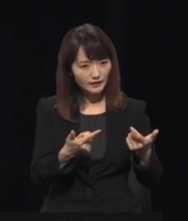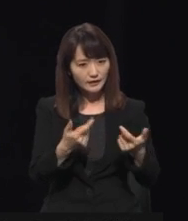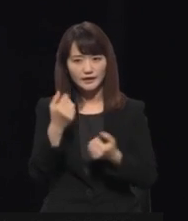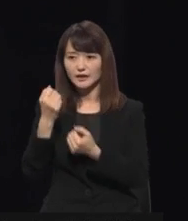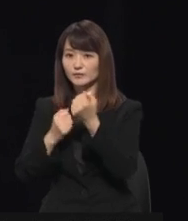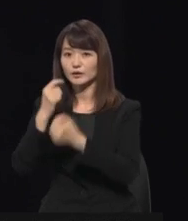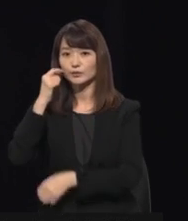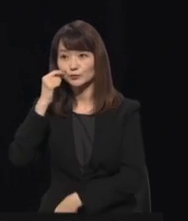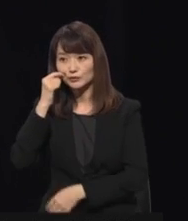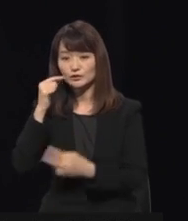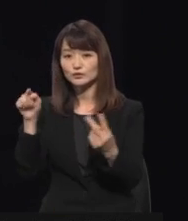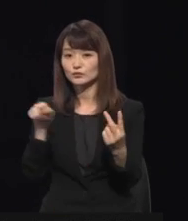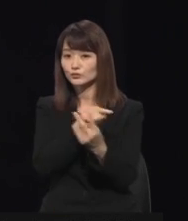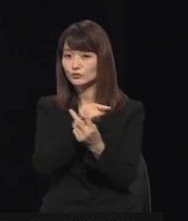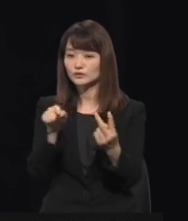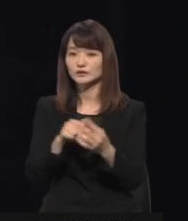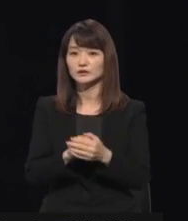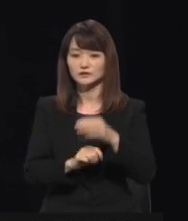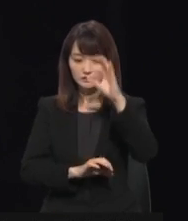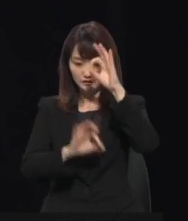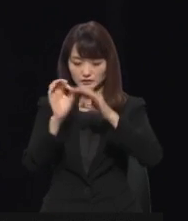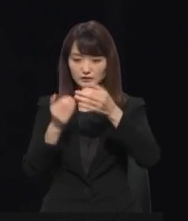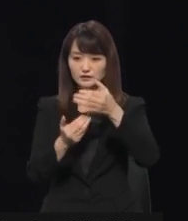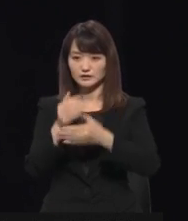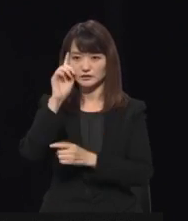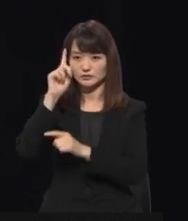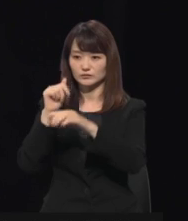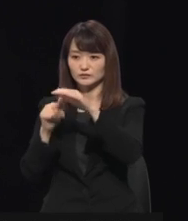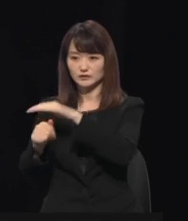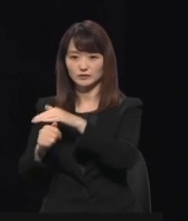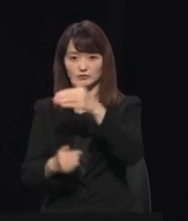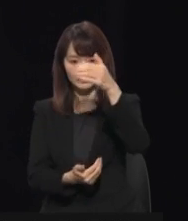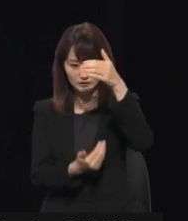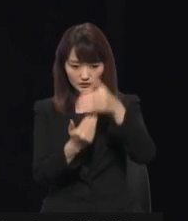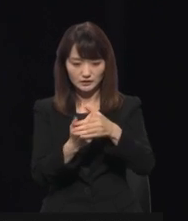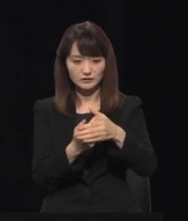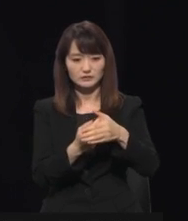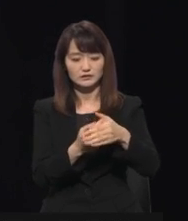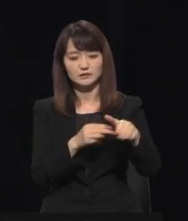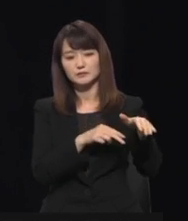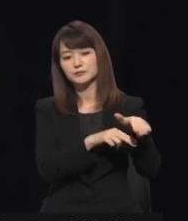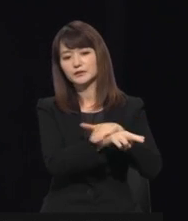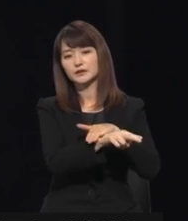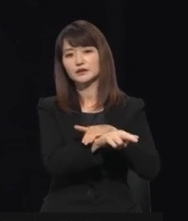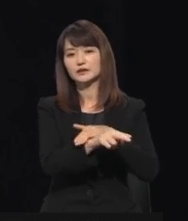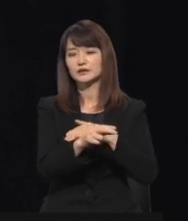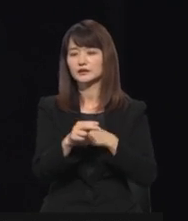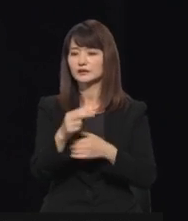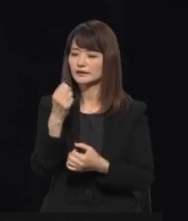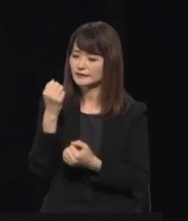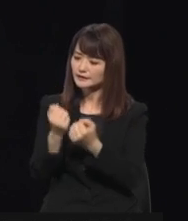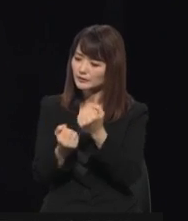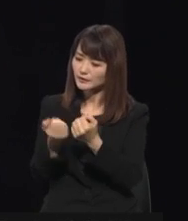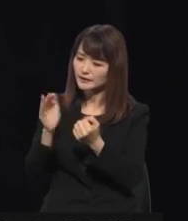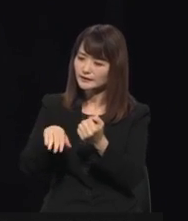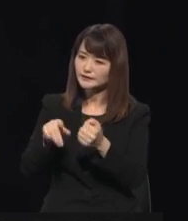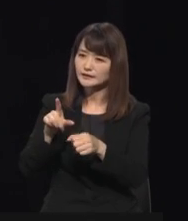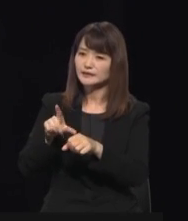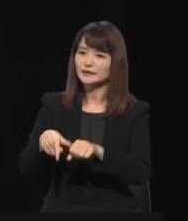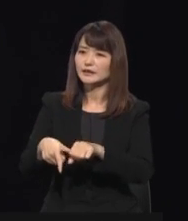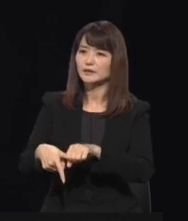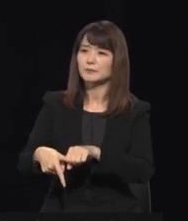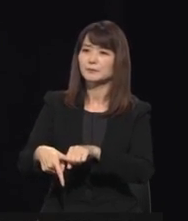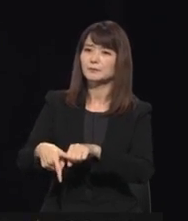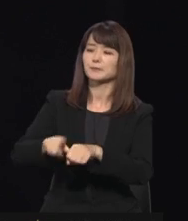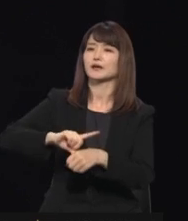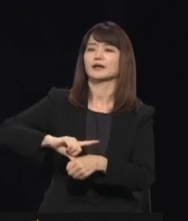그러니까 이 사건을 정말 윤석 전 대표 말대로 회피를 한건지 아니면 하려고 했는데 잠깐 타이밍을 놓쳐서 개를